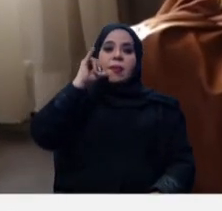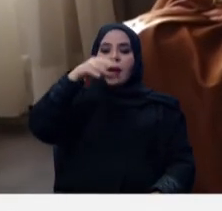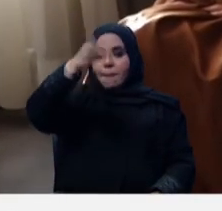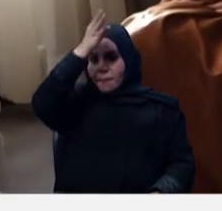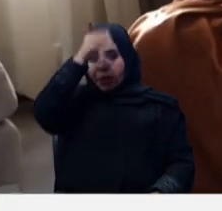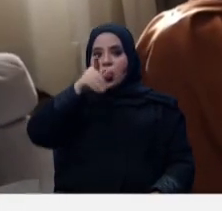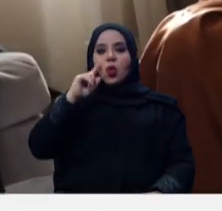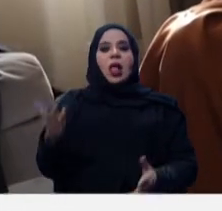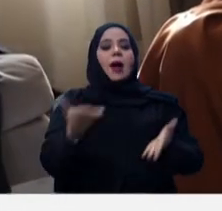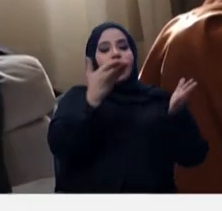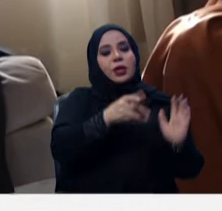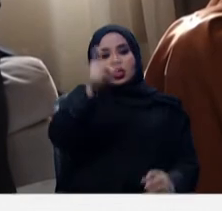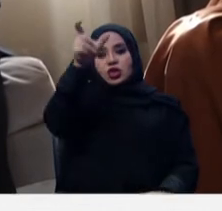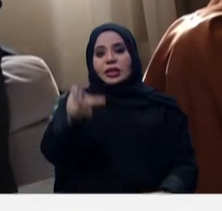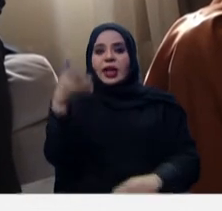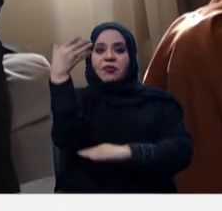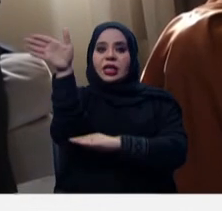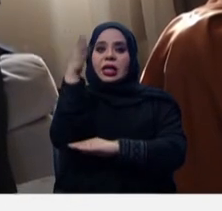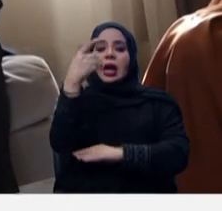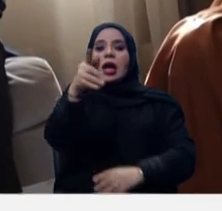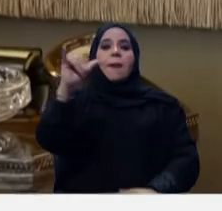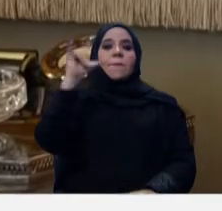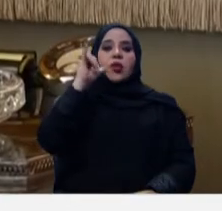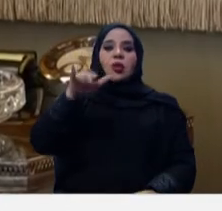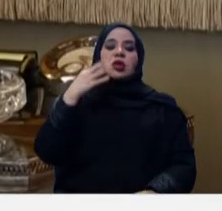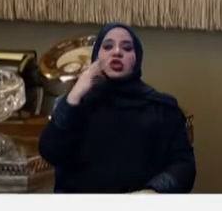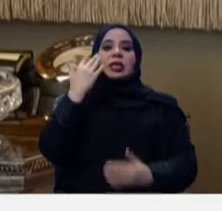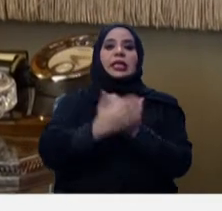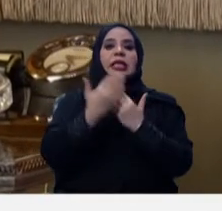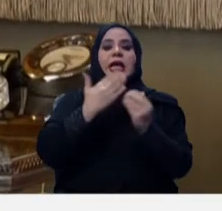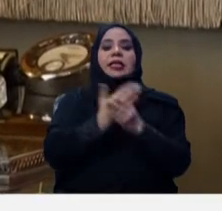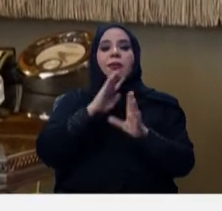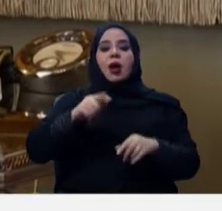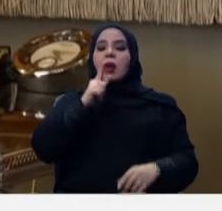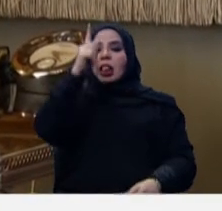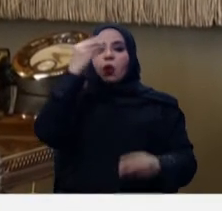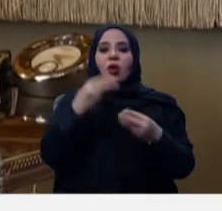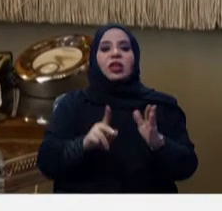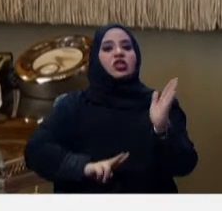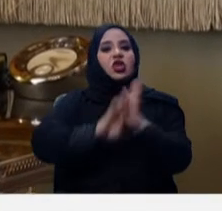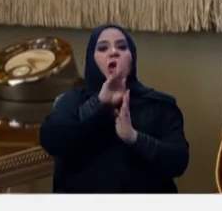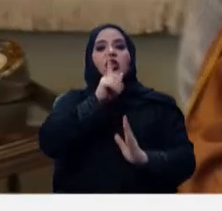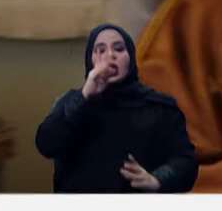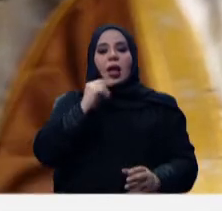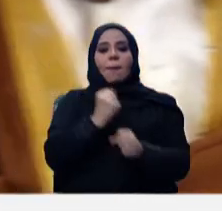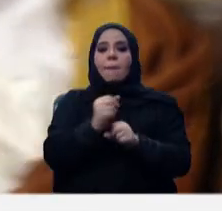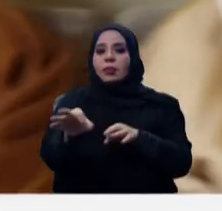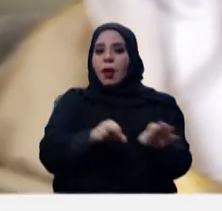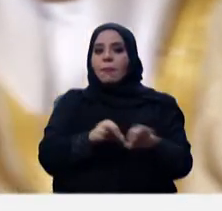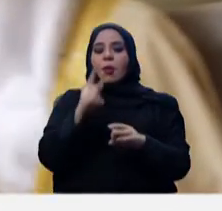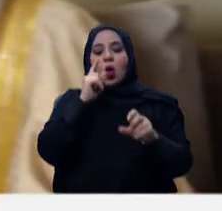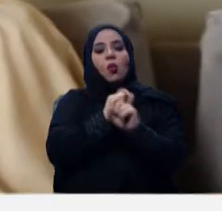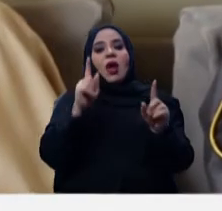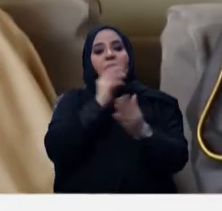رحب سموه بالسفير البريطاني الجديد متمنيا له التوفيق والنجاح في أداء مهامه الدبلوماسية بما يسهم في تعزيز